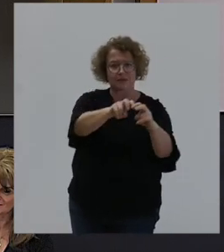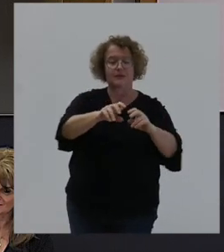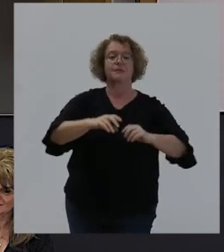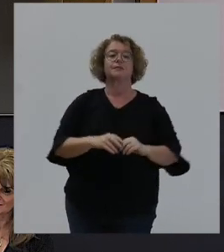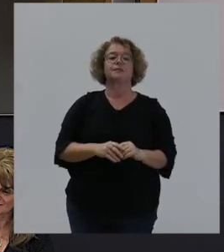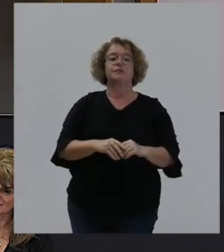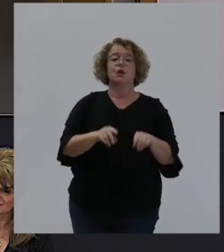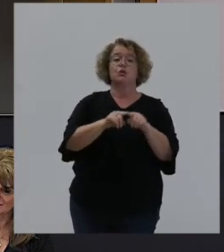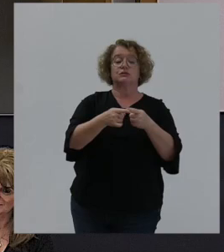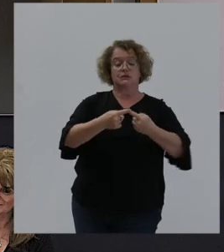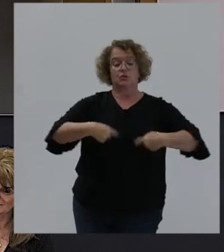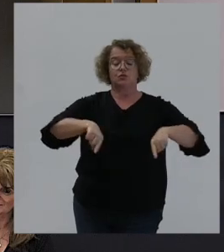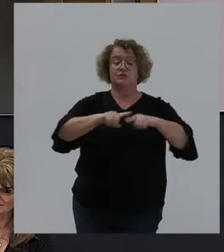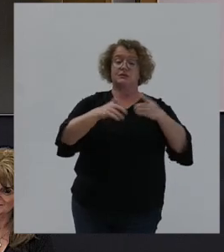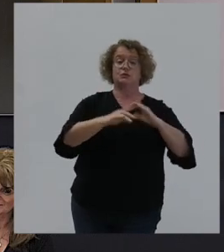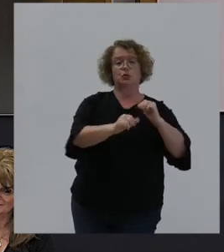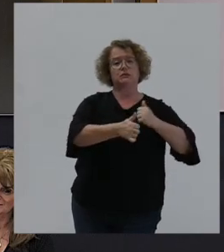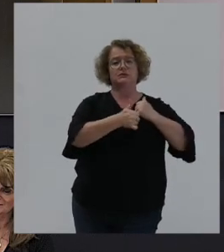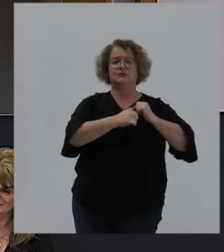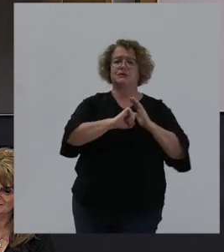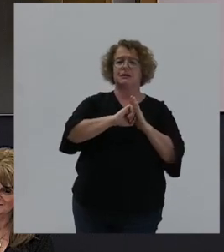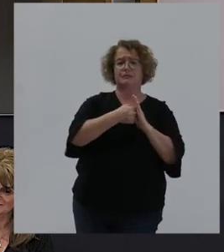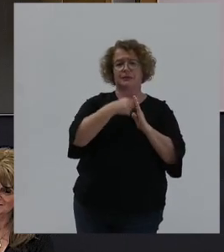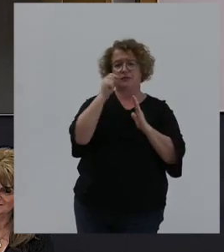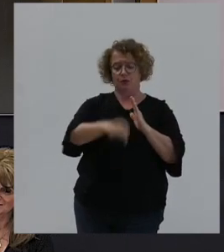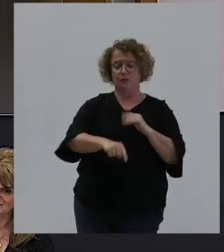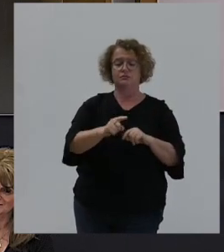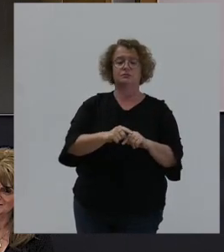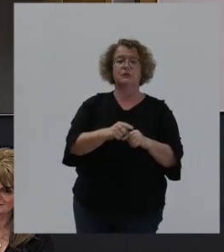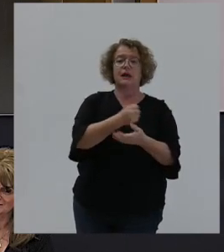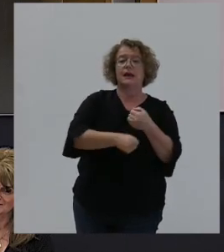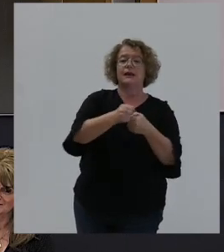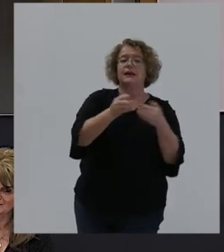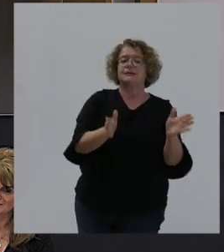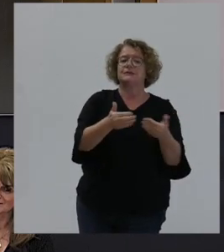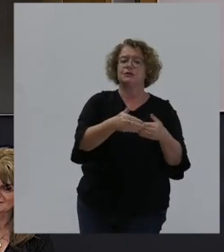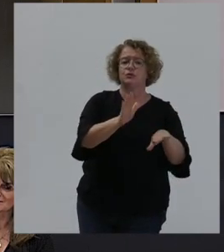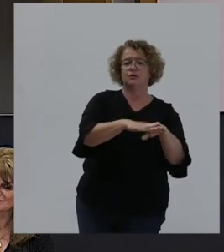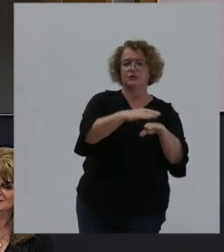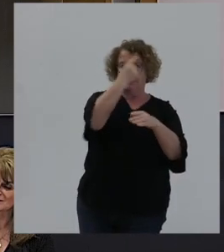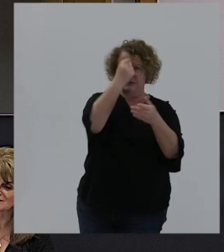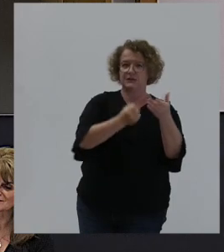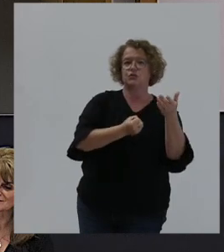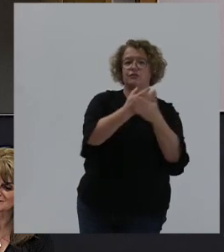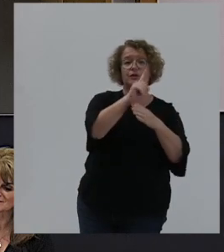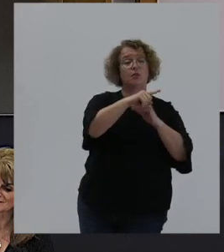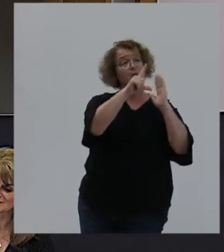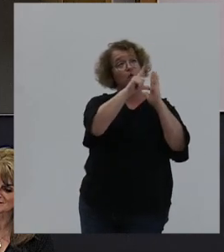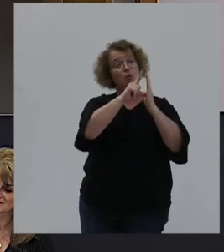systématique des commissions disciplinaires. Nous avons mis en place une cellule de signalement qui va au-delà de ce que la loi